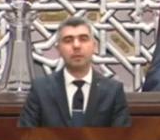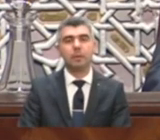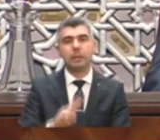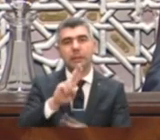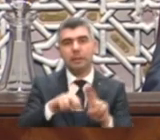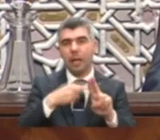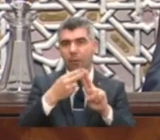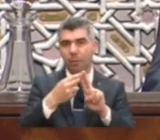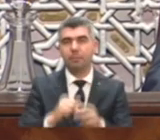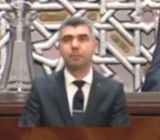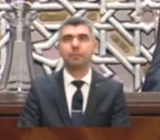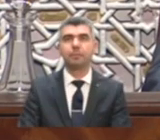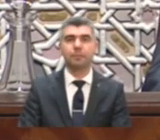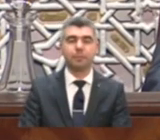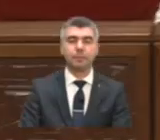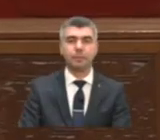التعقيبات.